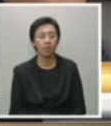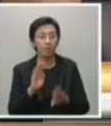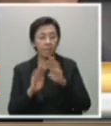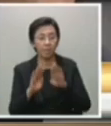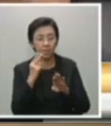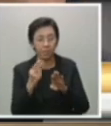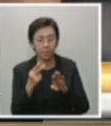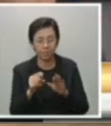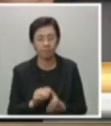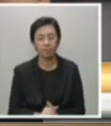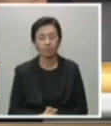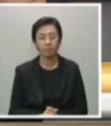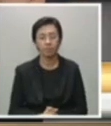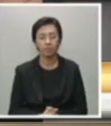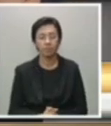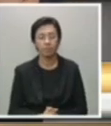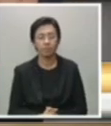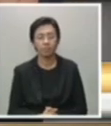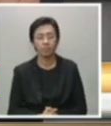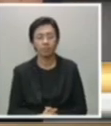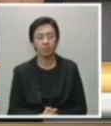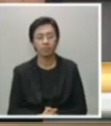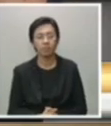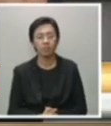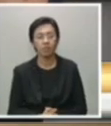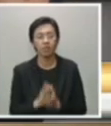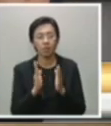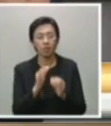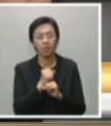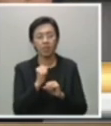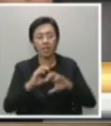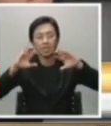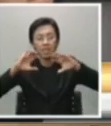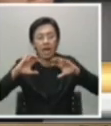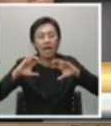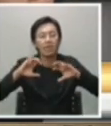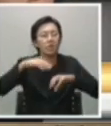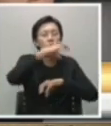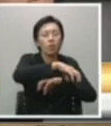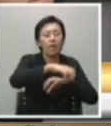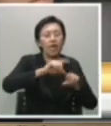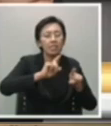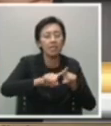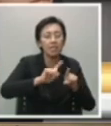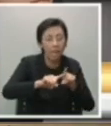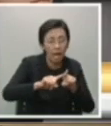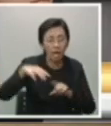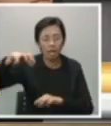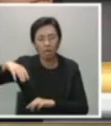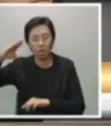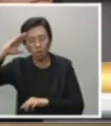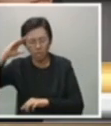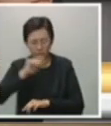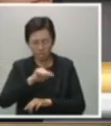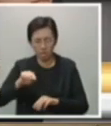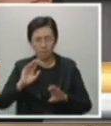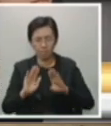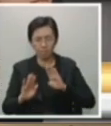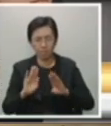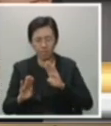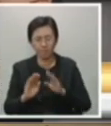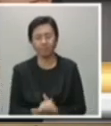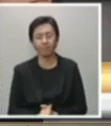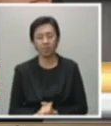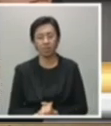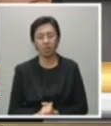เมื่อเปรียบเทียบกับสิทธิ์ในการเข้าพักอาศัยของข้าราชการหน่วยงานอื่นผมจะชี้ให้เห็นว่าไม่มีหน่วยงานไหนก็ต